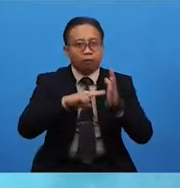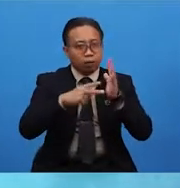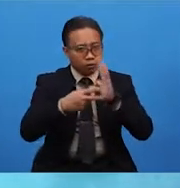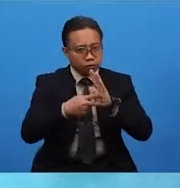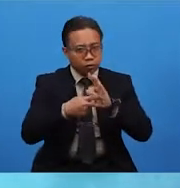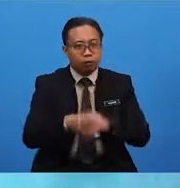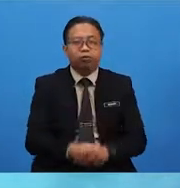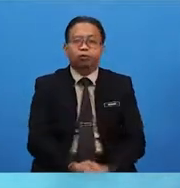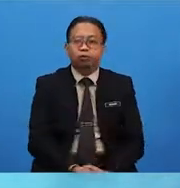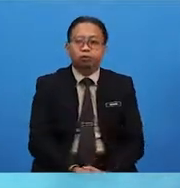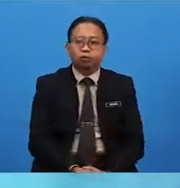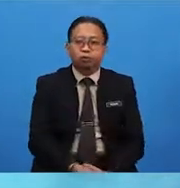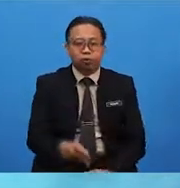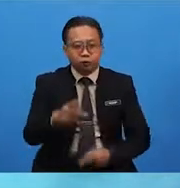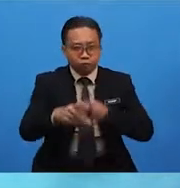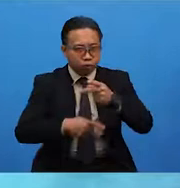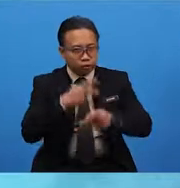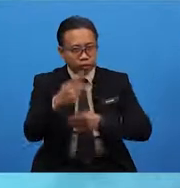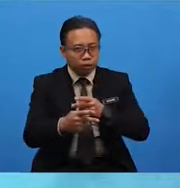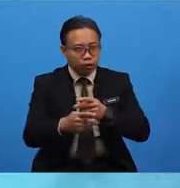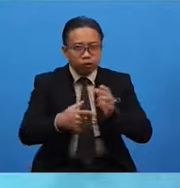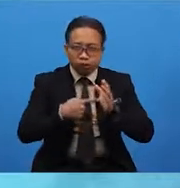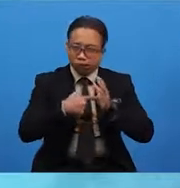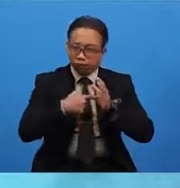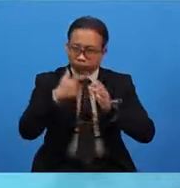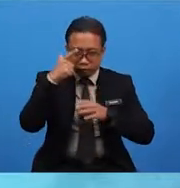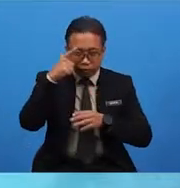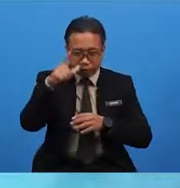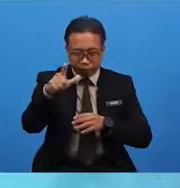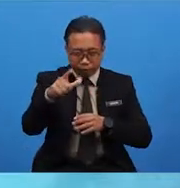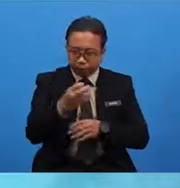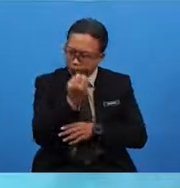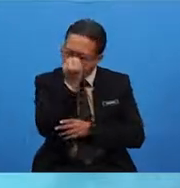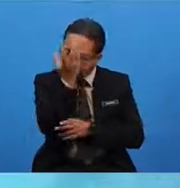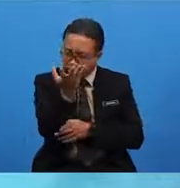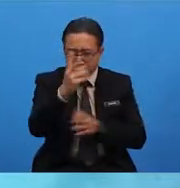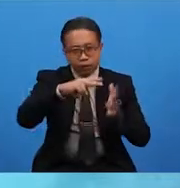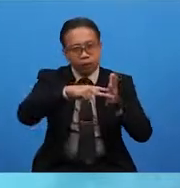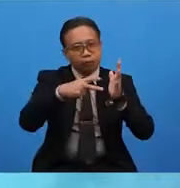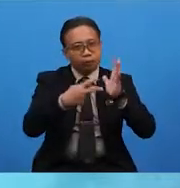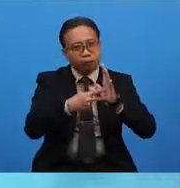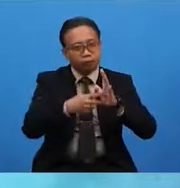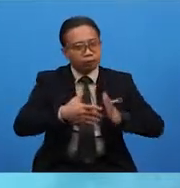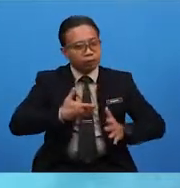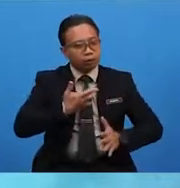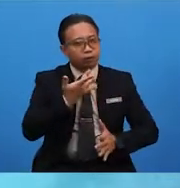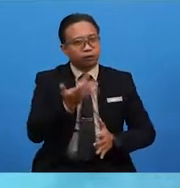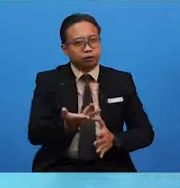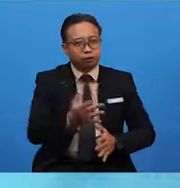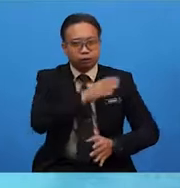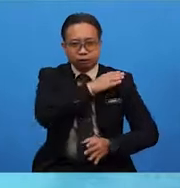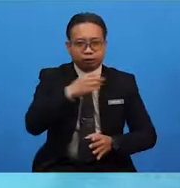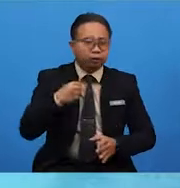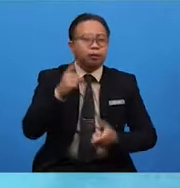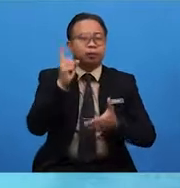pengungkapan atau proses memperlihatkan atau menyatakan maksud perasaan dan